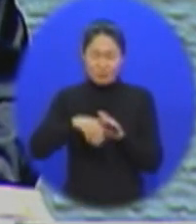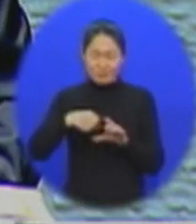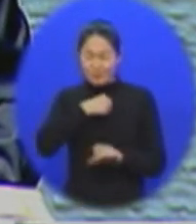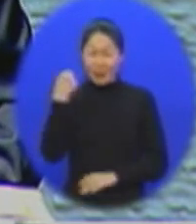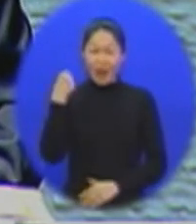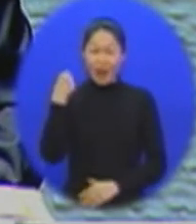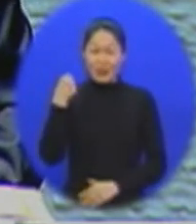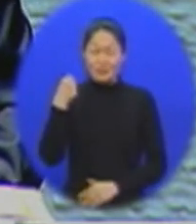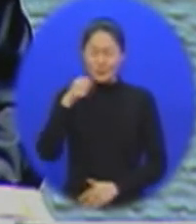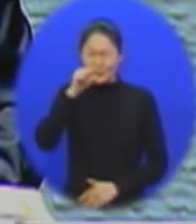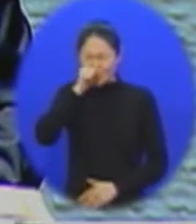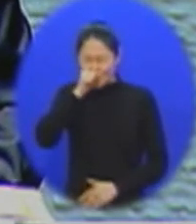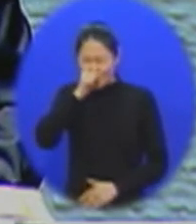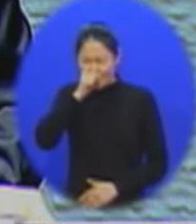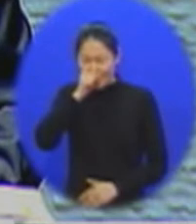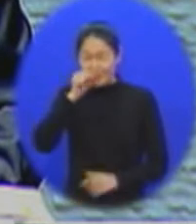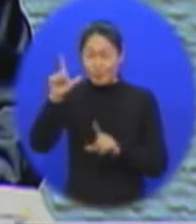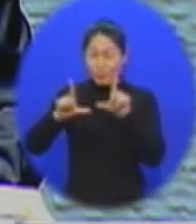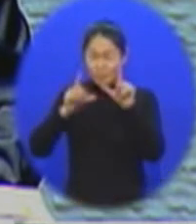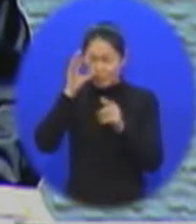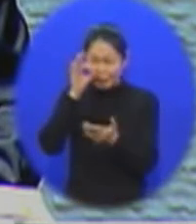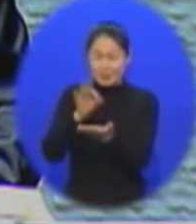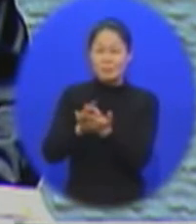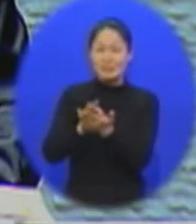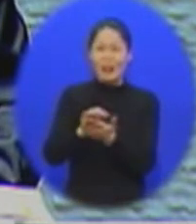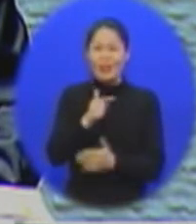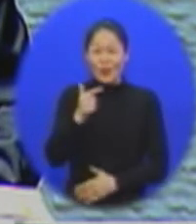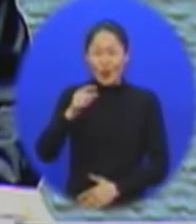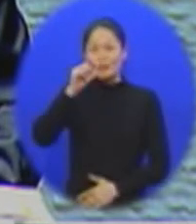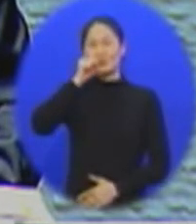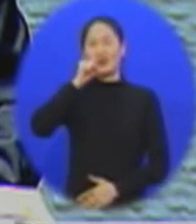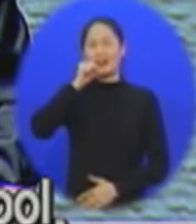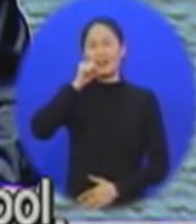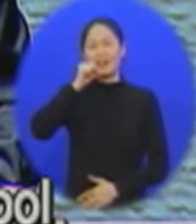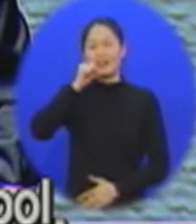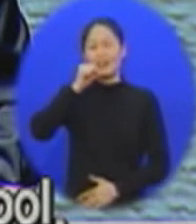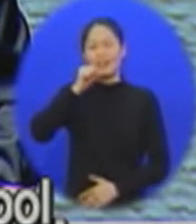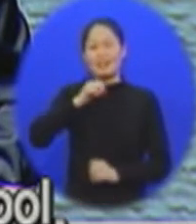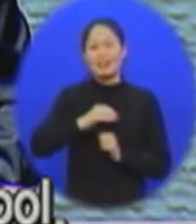좋아하는 것을 보았어요 너무 좋아 하시더라